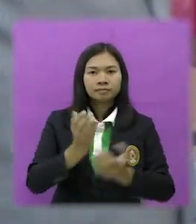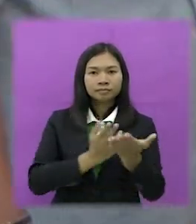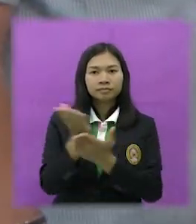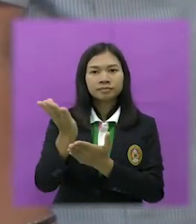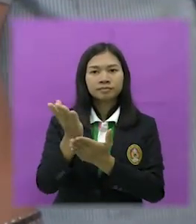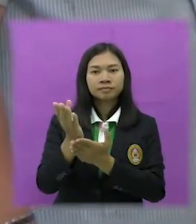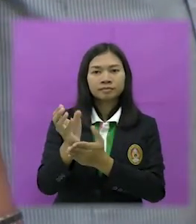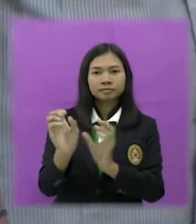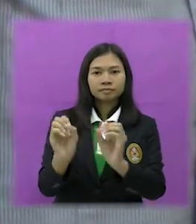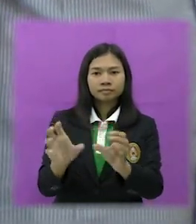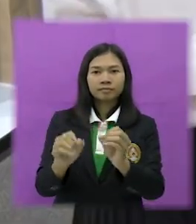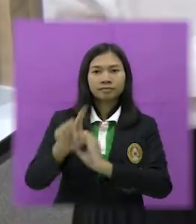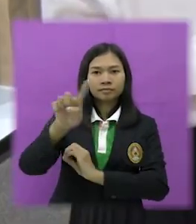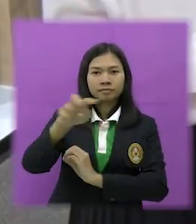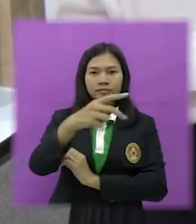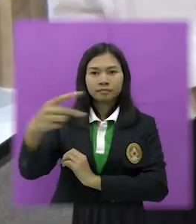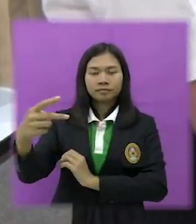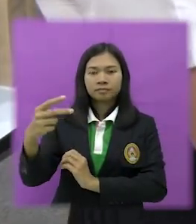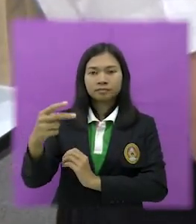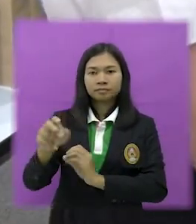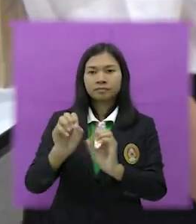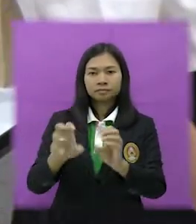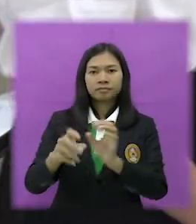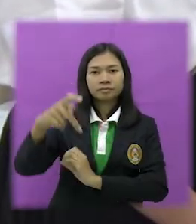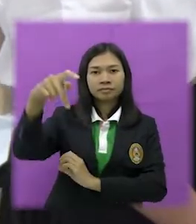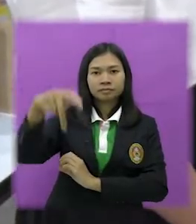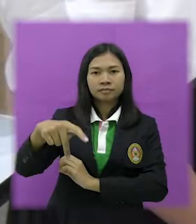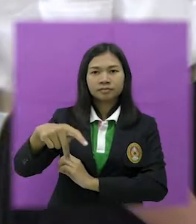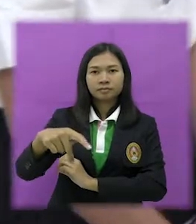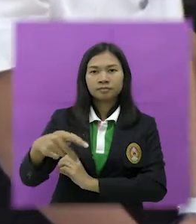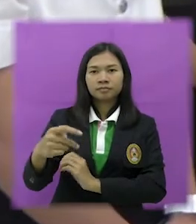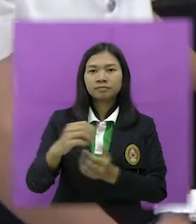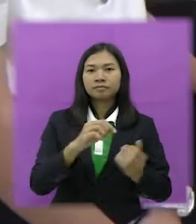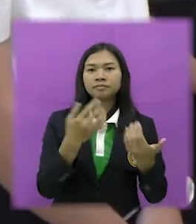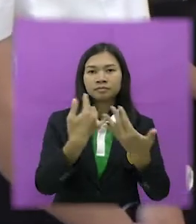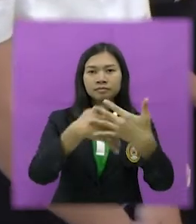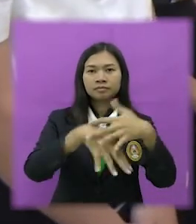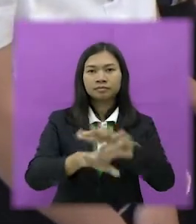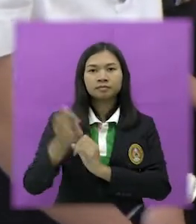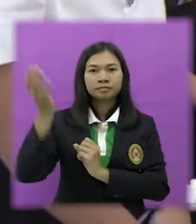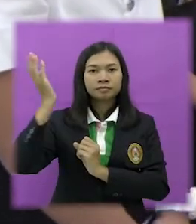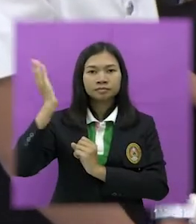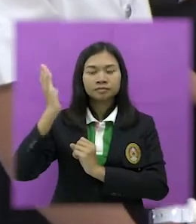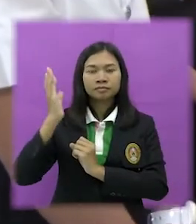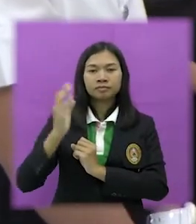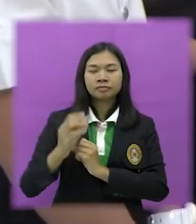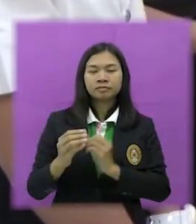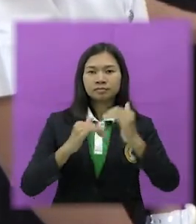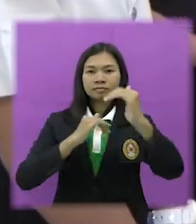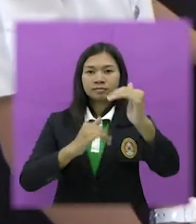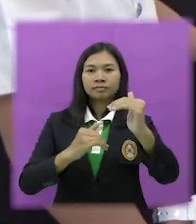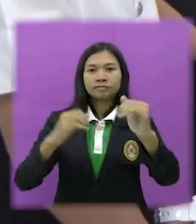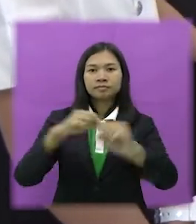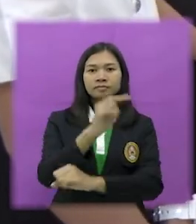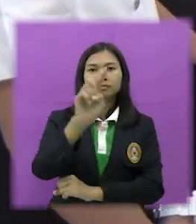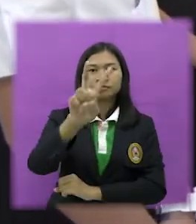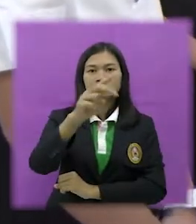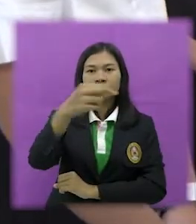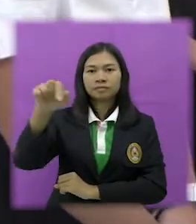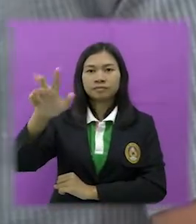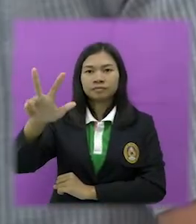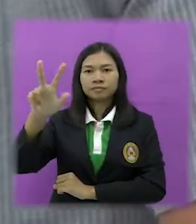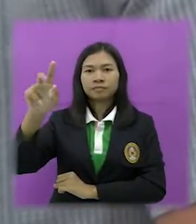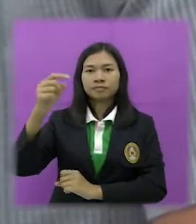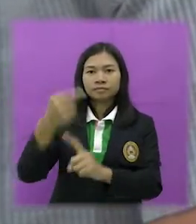ขาการสอนภาษาอังกฤษและการศึกษาพิเศษและภาษาอังกฤษร่วมเป็นวิทยากรซึ่งกำหนดจัดขึ้นในระหว่างวันที่2ถึง3กันย